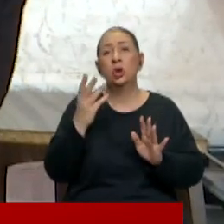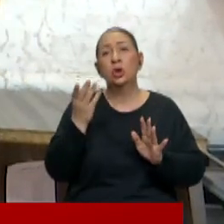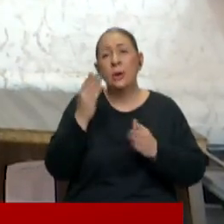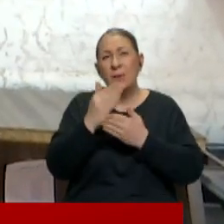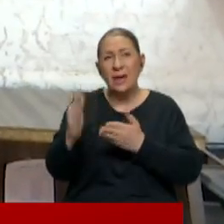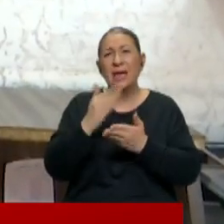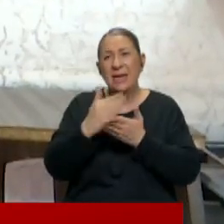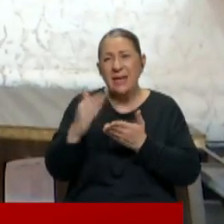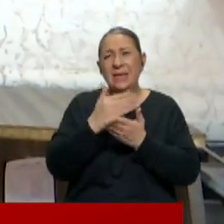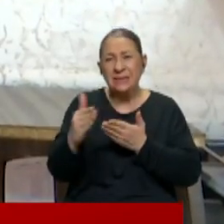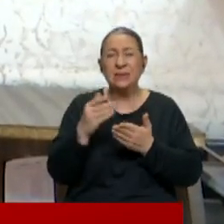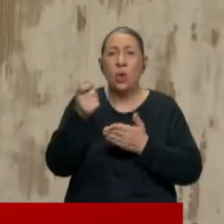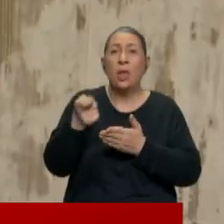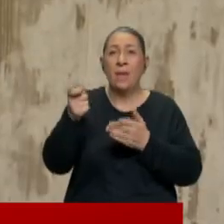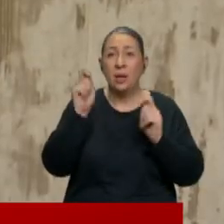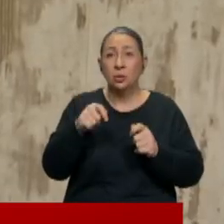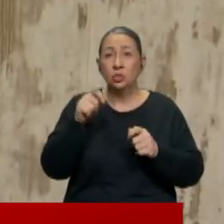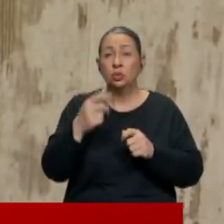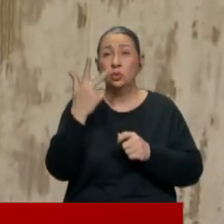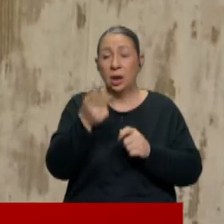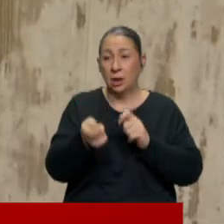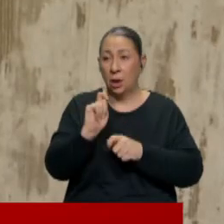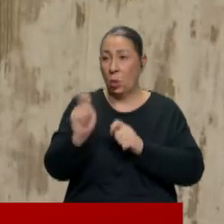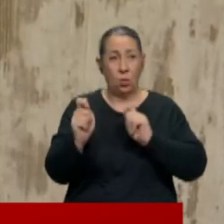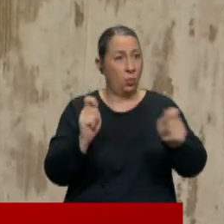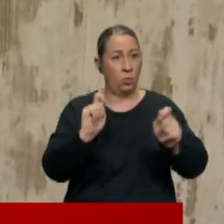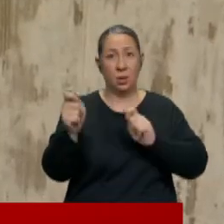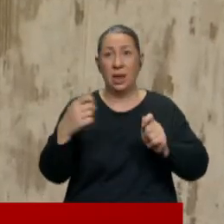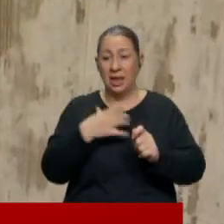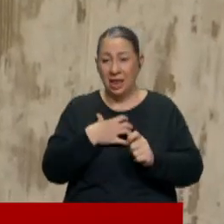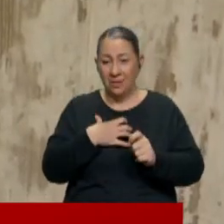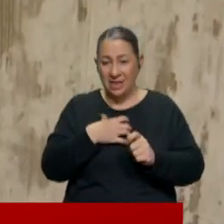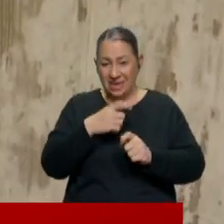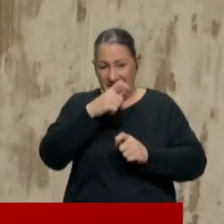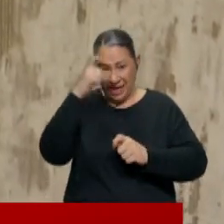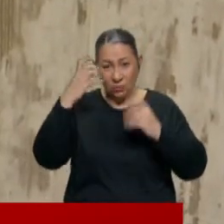parça parça ödemesi şeklinde yapabiliyoruz. Şu an 3 tane kredi ödüyorum. Diyorum ki hani kendimi